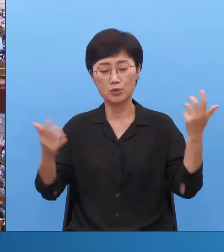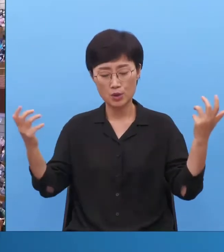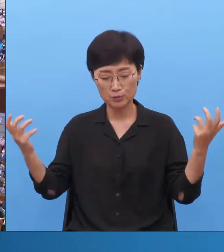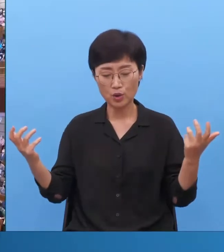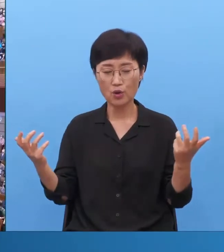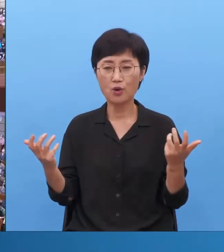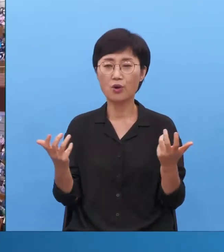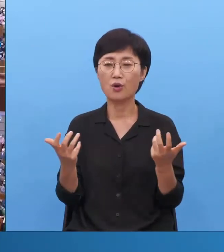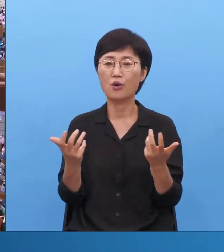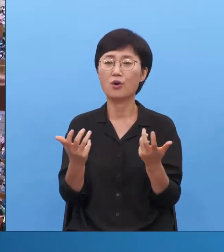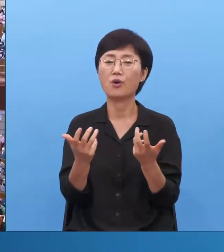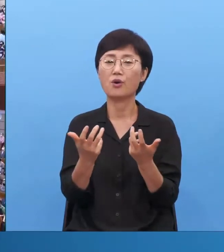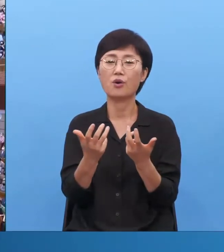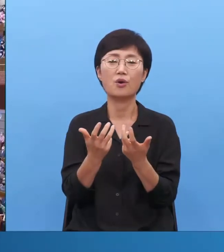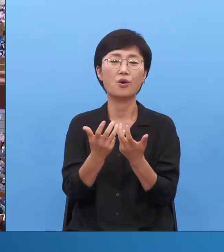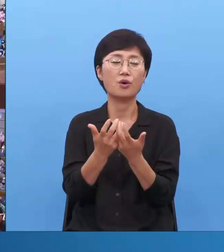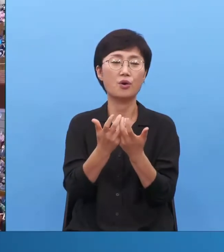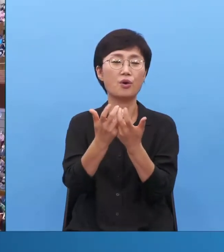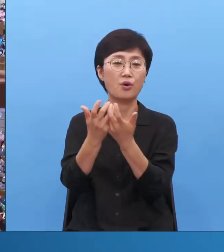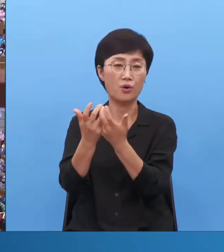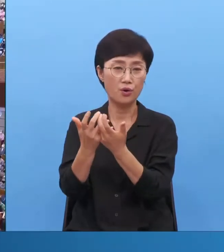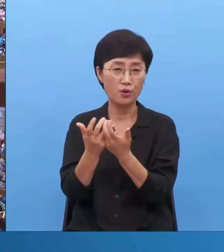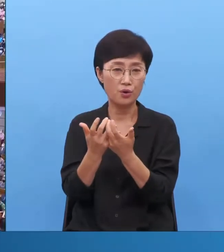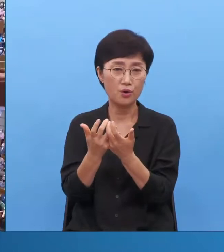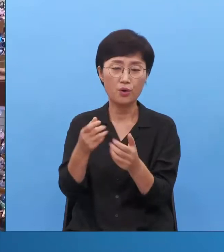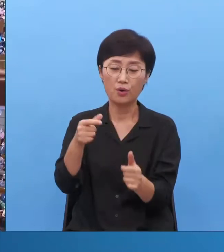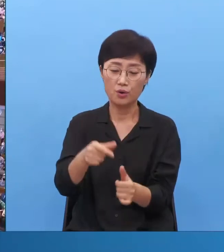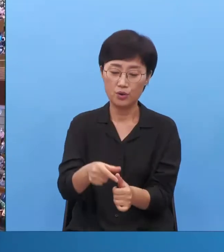세계 기쁨 넘치네